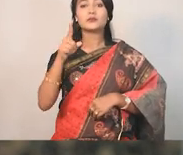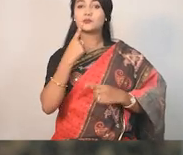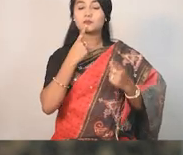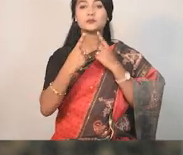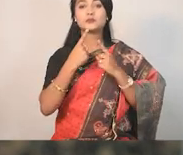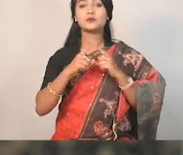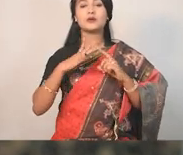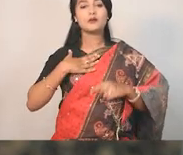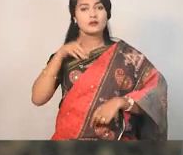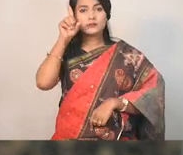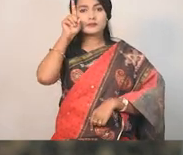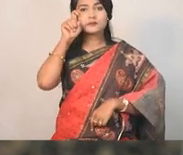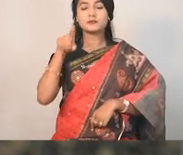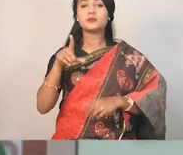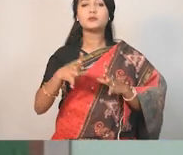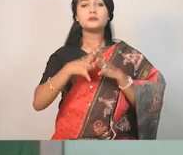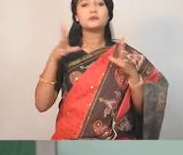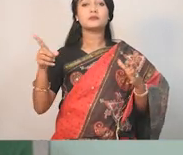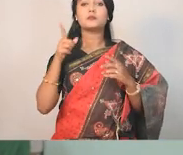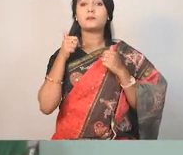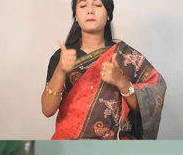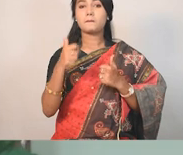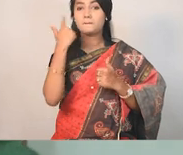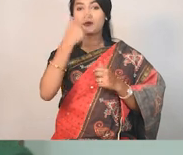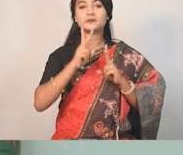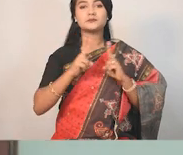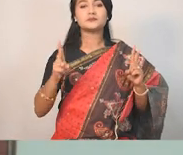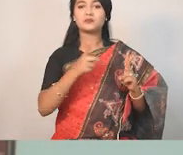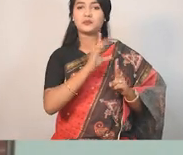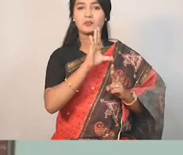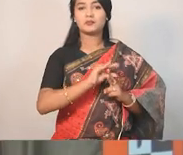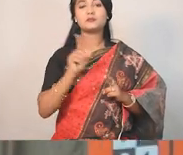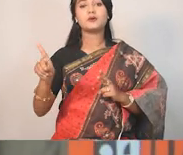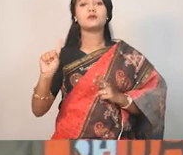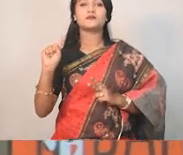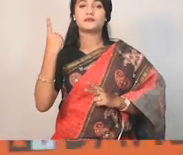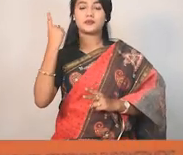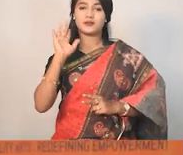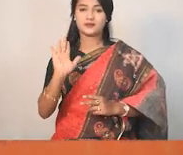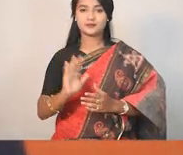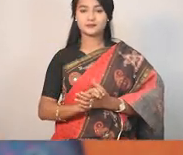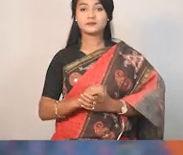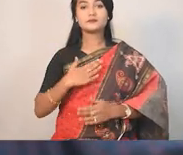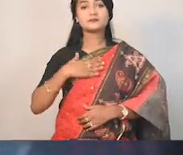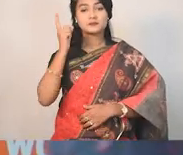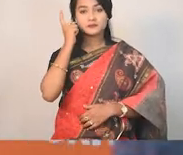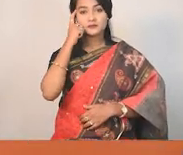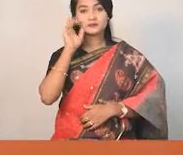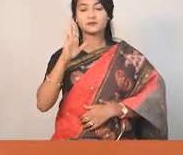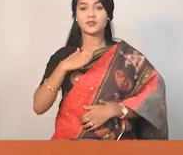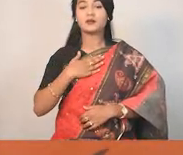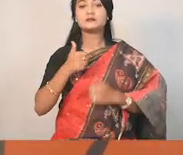যে কথাবার্তারা, সেটা আমার মনে হলো যে আমাদের অনেক মানে একদম ভালো মানুষের থেকেও কিছু কিছু ক্ষেত্রে তারা পারফেক্ট আছে। মনে হলো যে